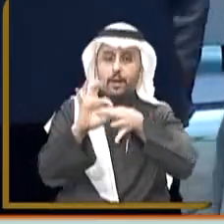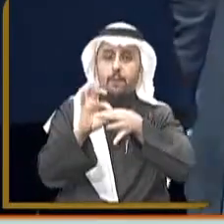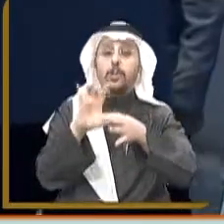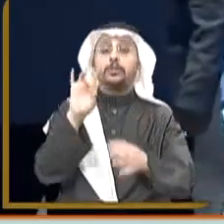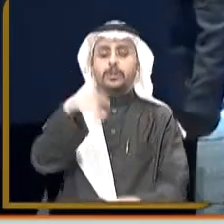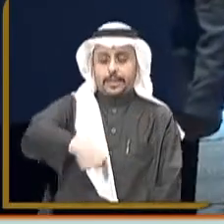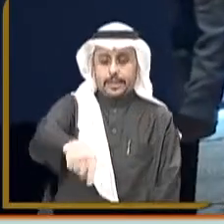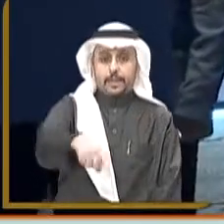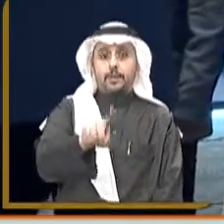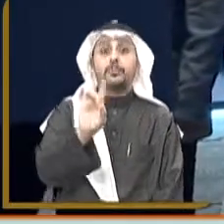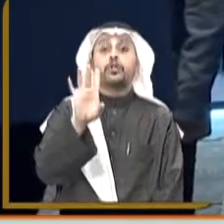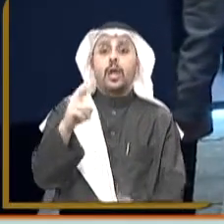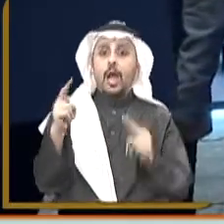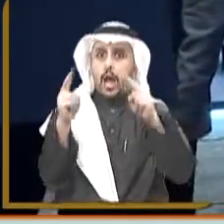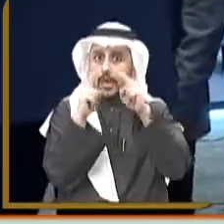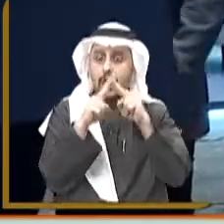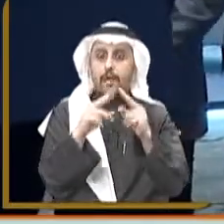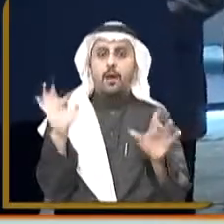الطاقة